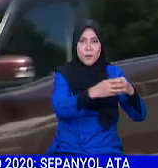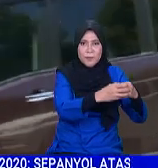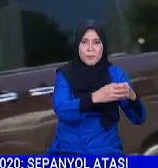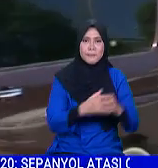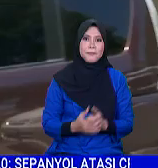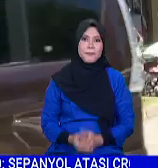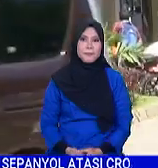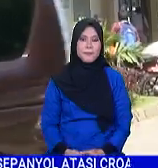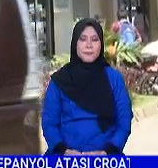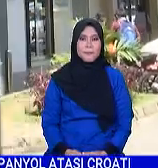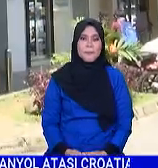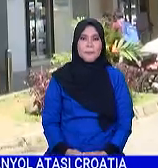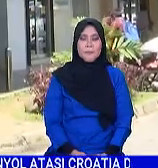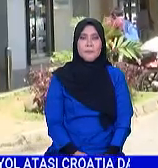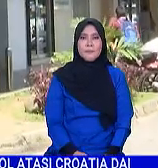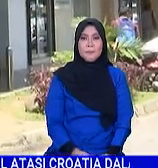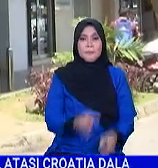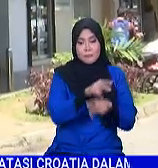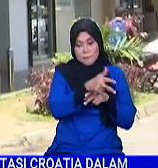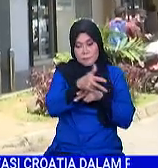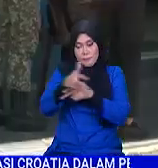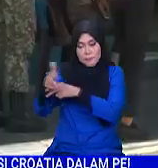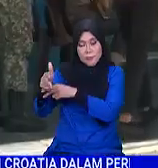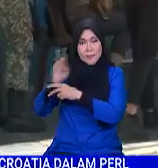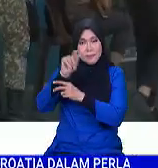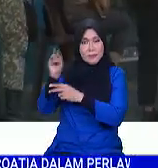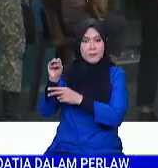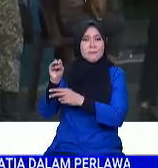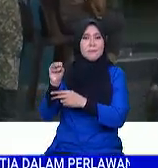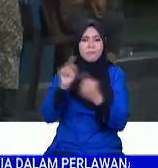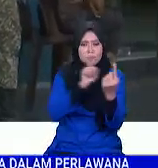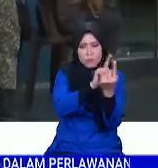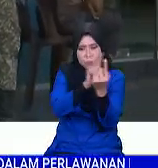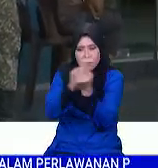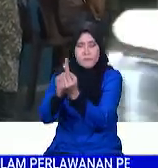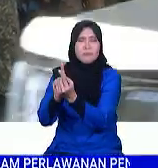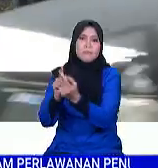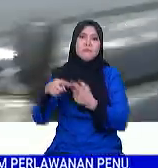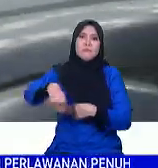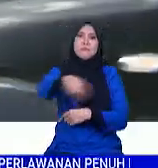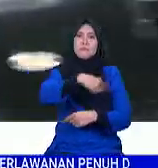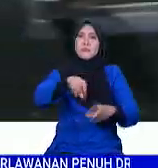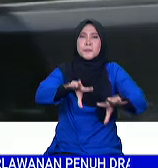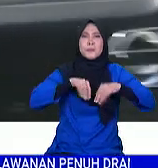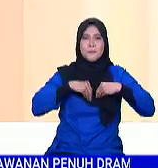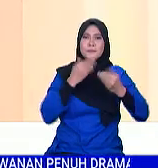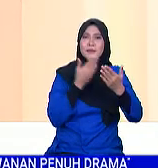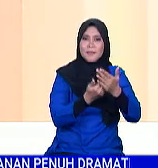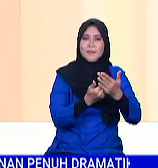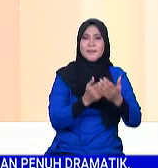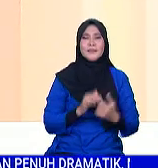Hai tinjauan ADM mendapati orang ramma yang ditemui menyambut baik inisiatif berkenaan